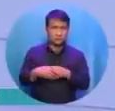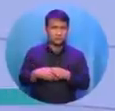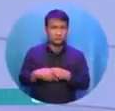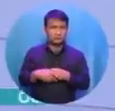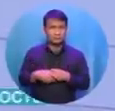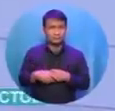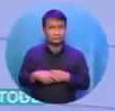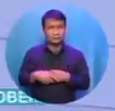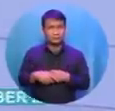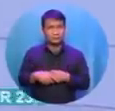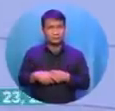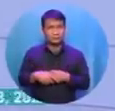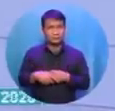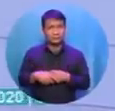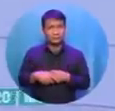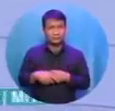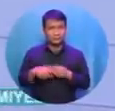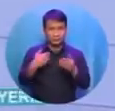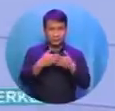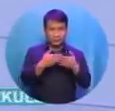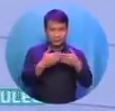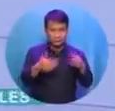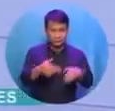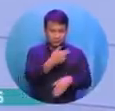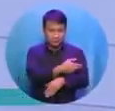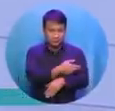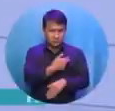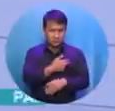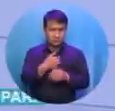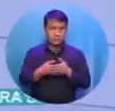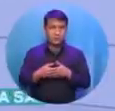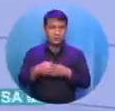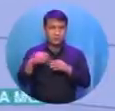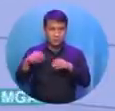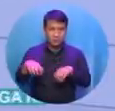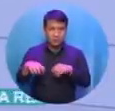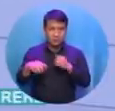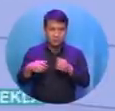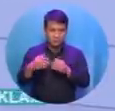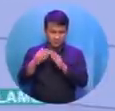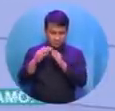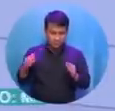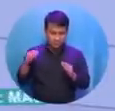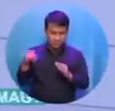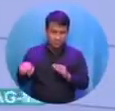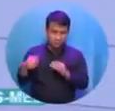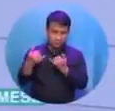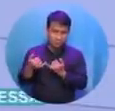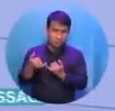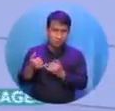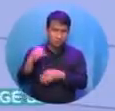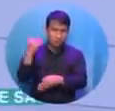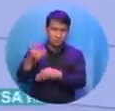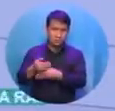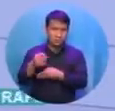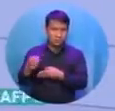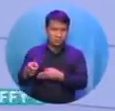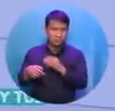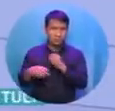amin. Dito lang po kami malapit sa hospital. Ah, okay. Diyan kayo nakatira. Ngayon, na-lockdown kayo